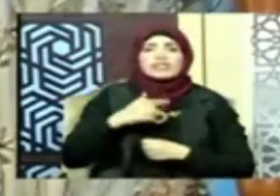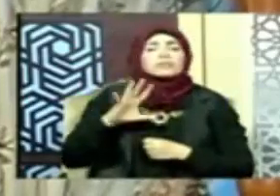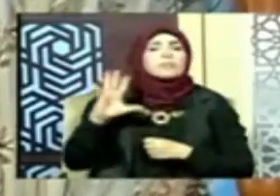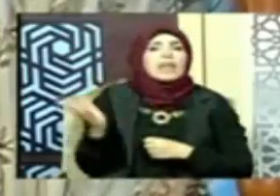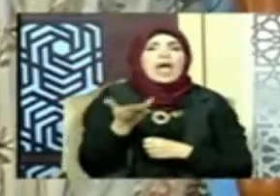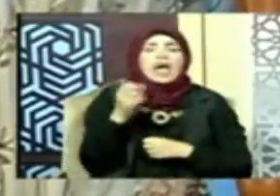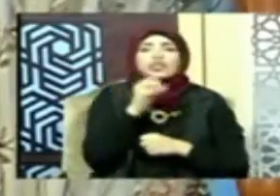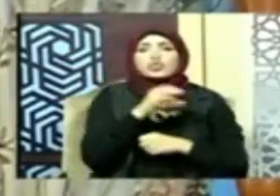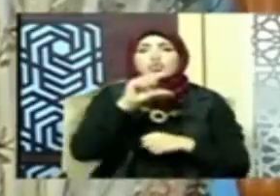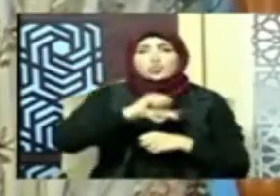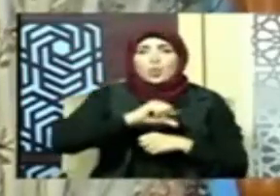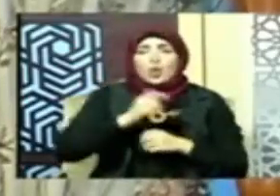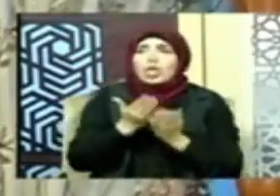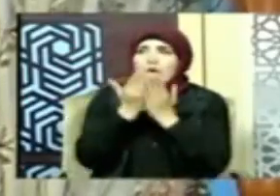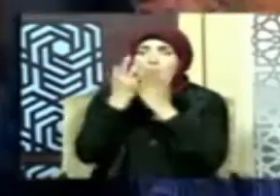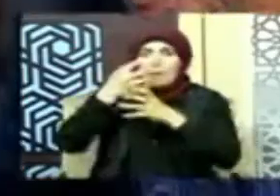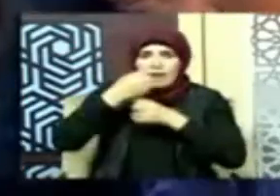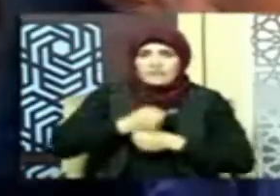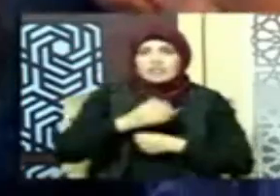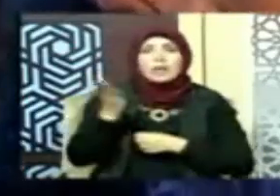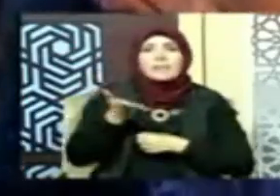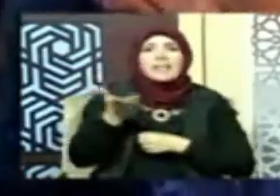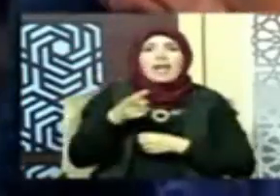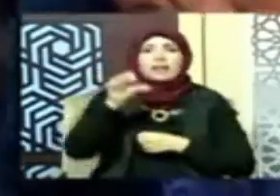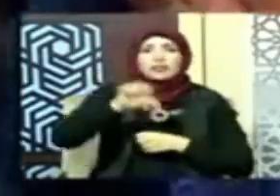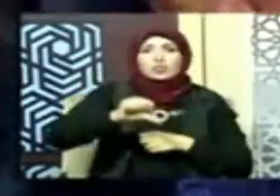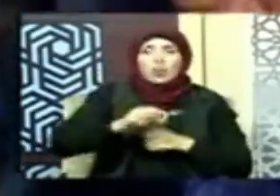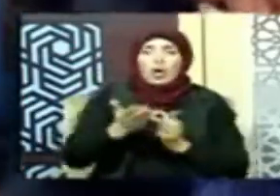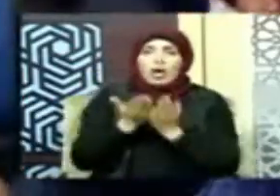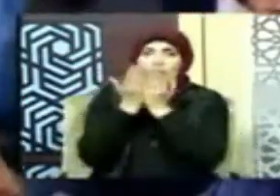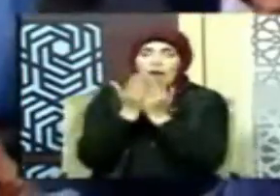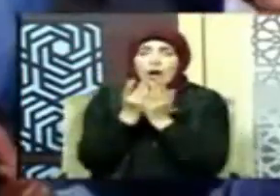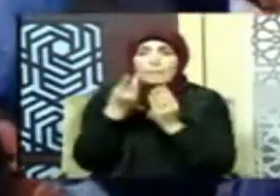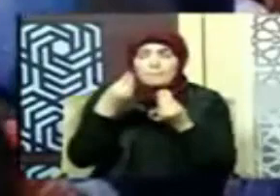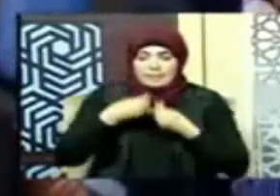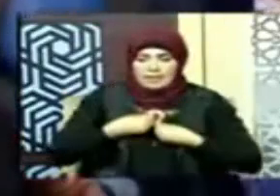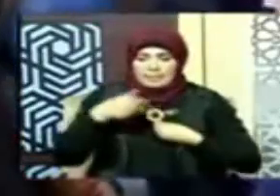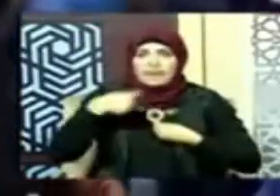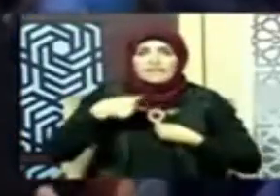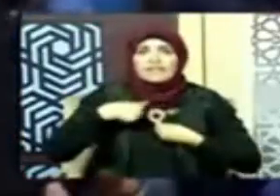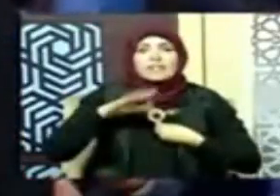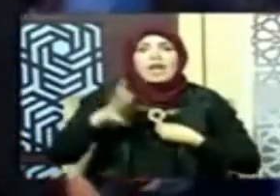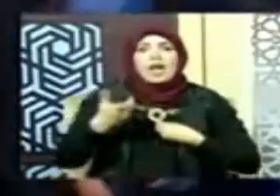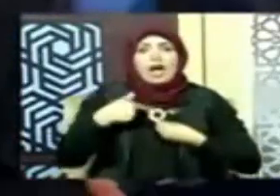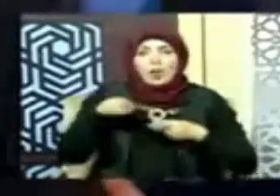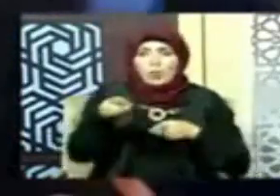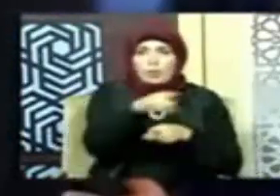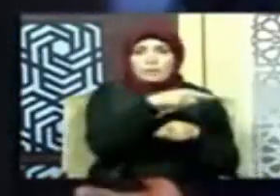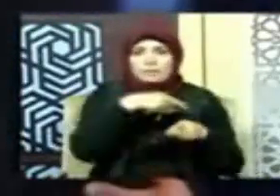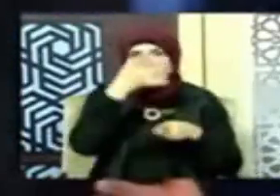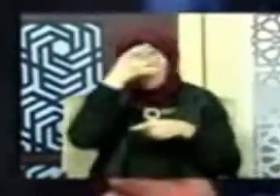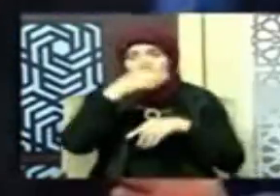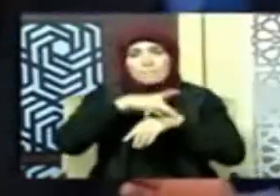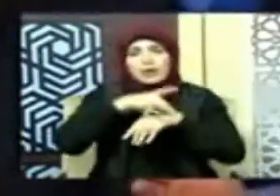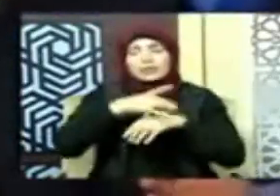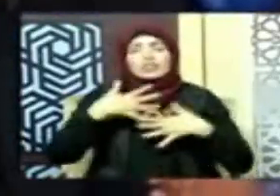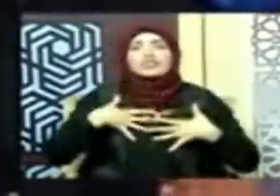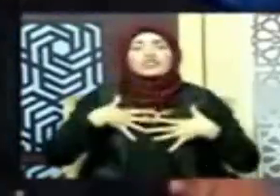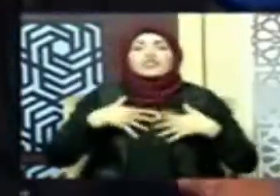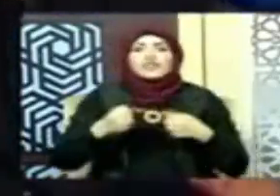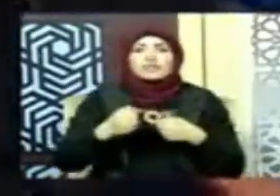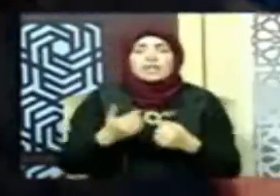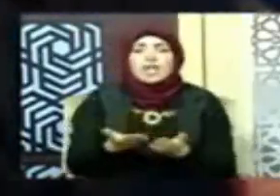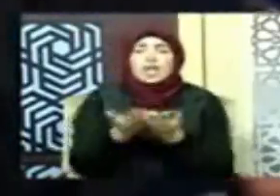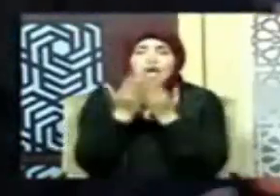سوء. اللهم احفظنا من كل سوء. اللهم لا تجعل فينا ولا لنا ولا بيننا مريضا إلا